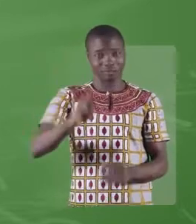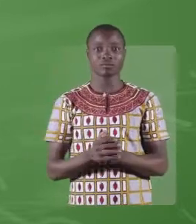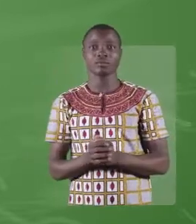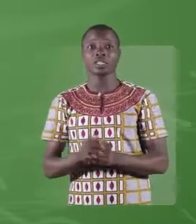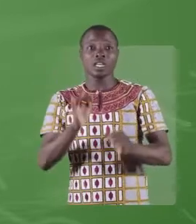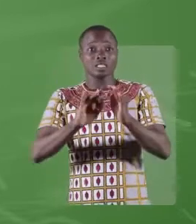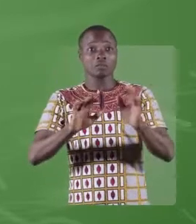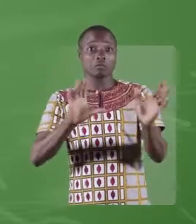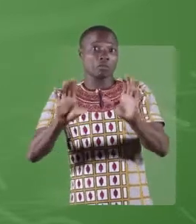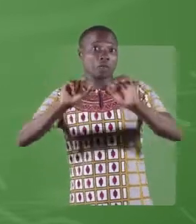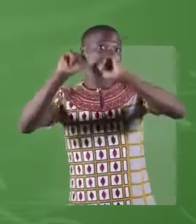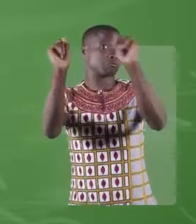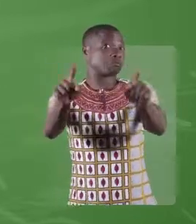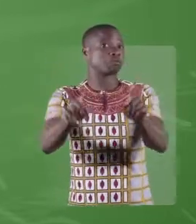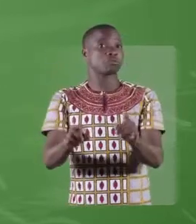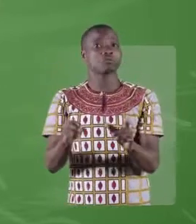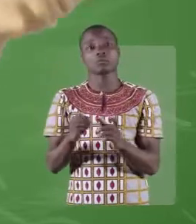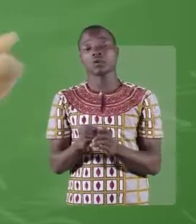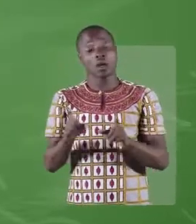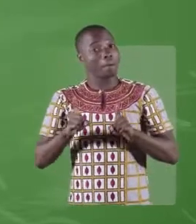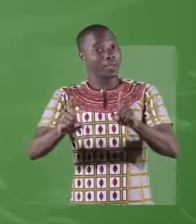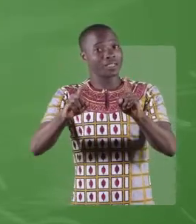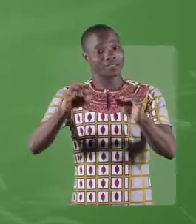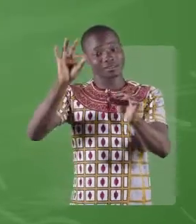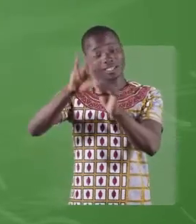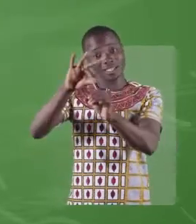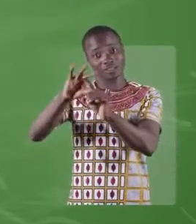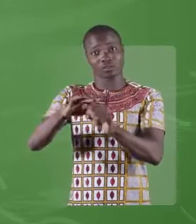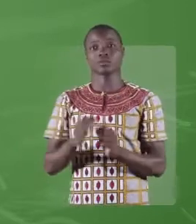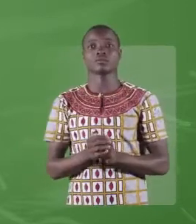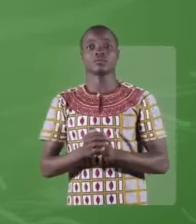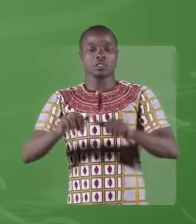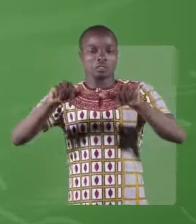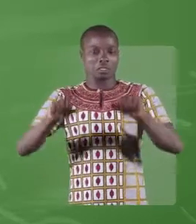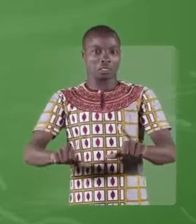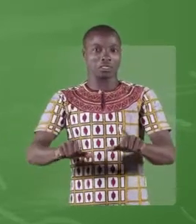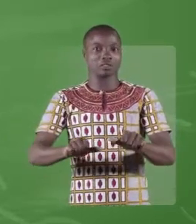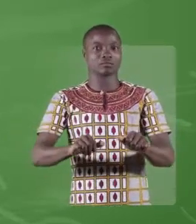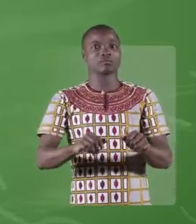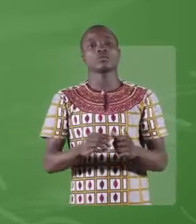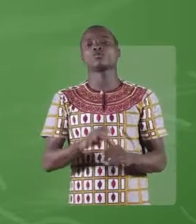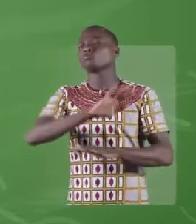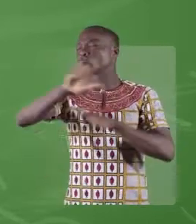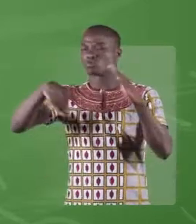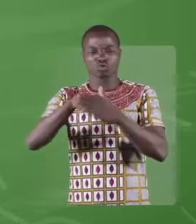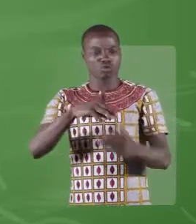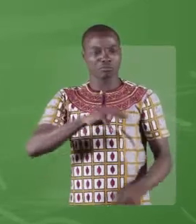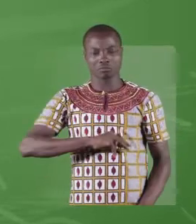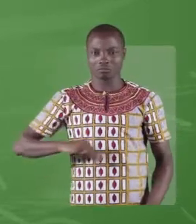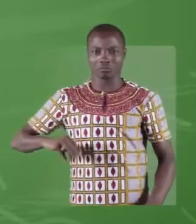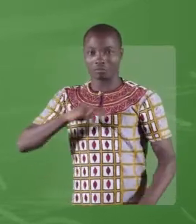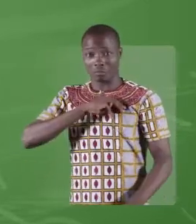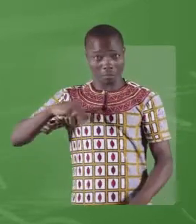une compétition pendant les élections, ils restent tous membres du même